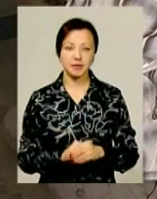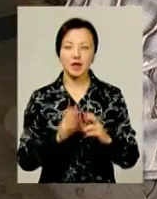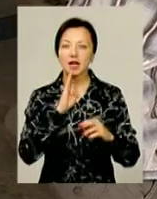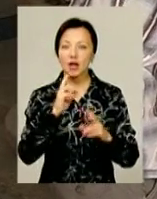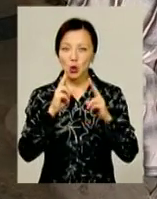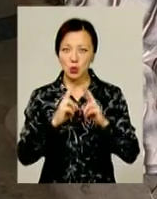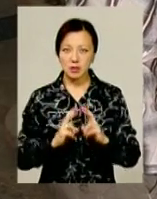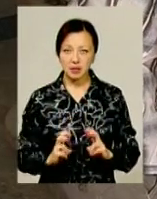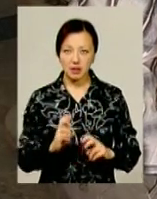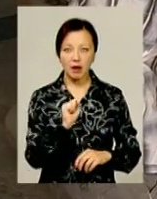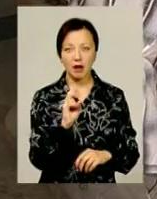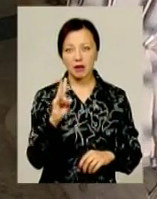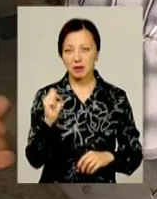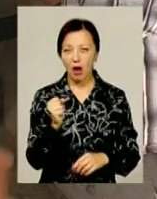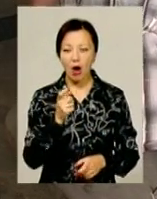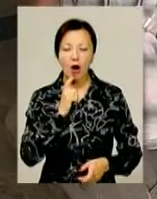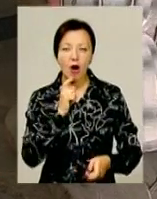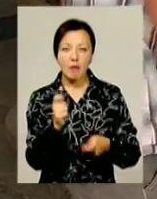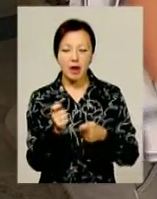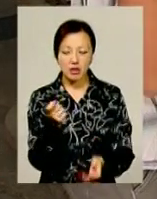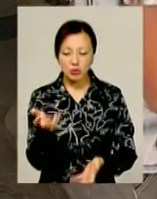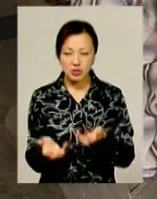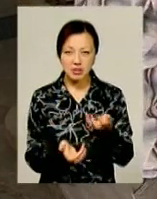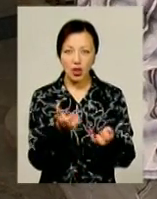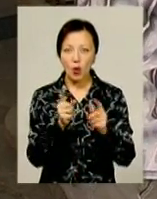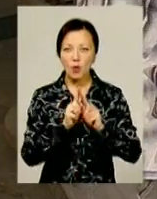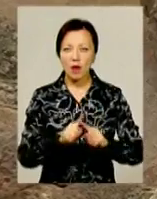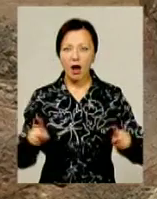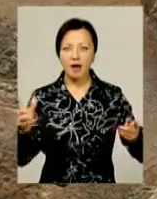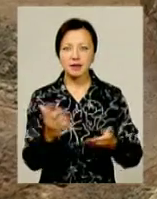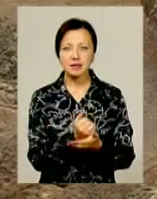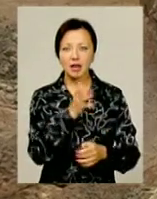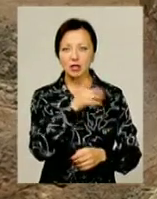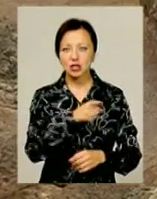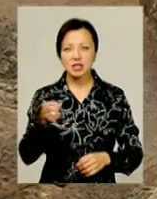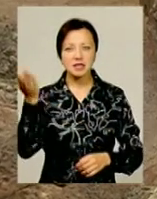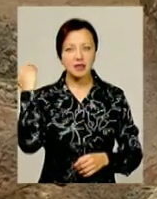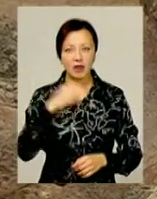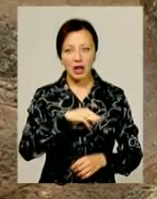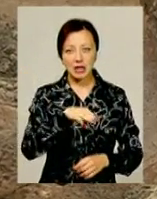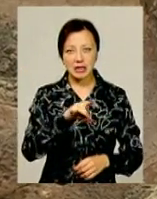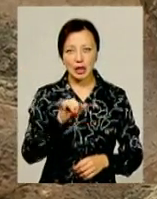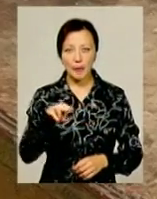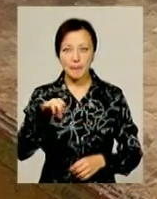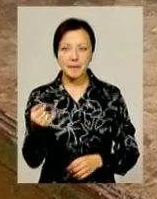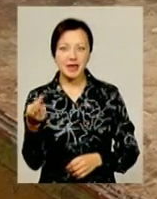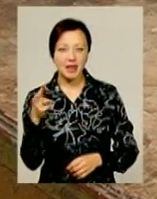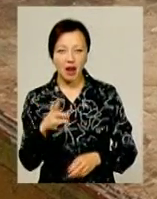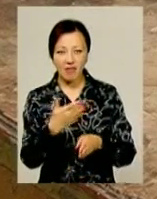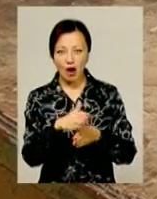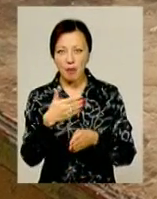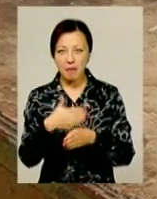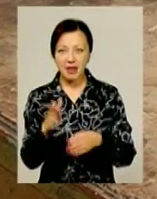Дослідниця Анна Ніколаєва обережно дістає унікальні знахідки часів Трипілля – фрагменти тігелів, мідних пластин та кістки